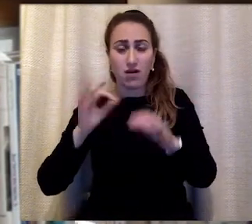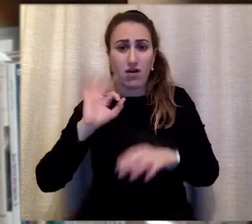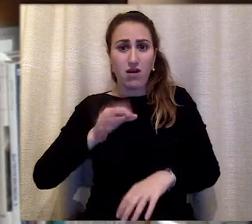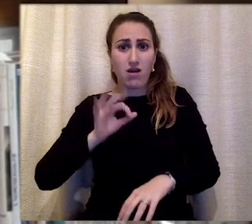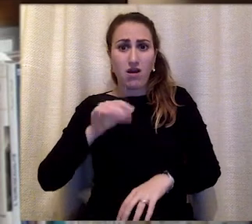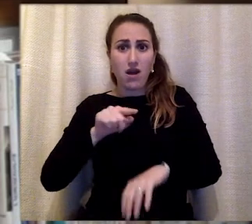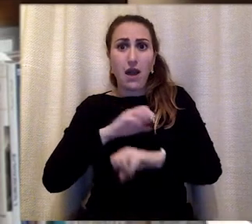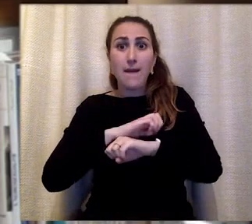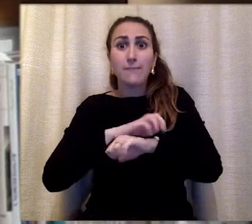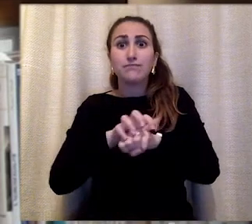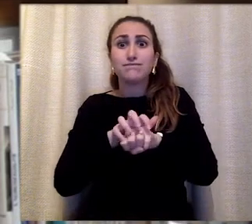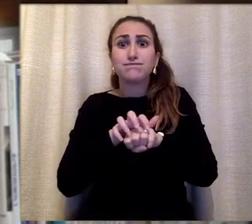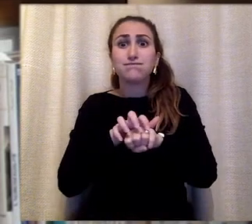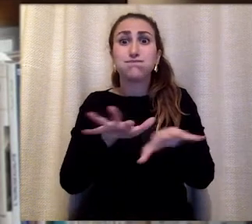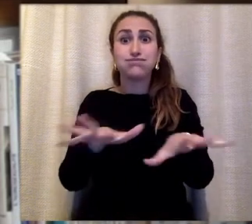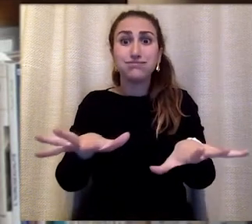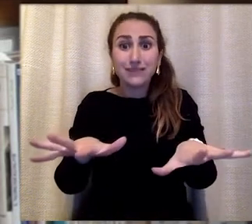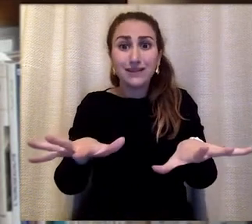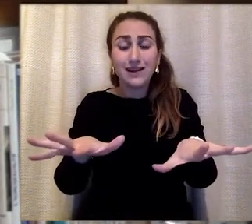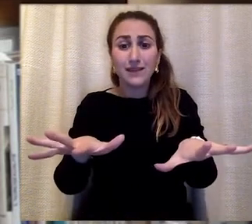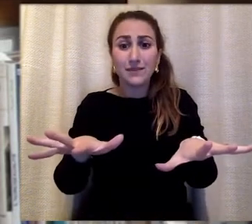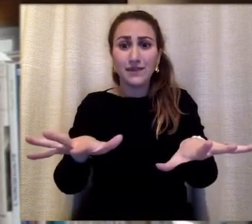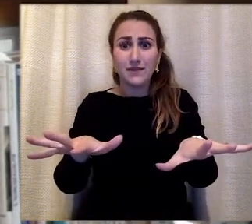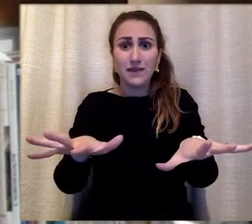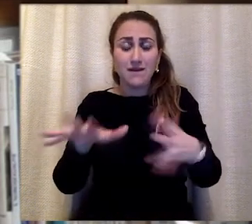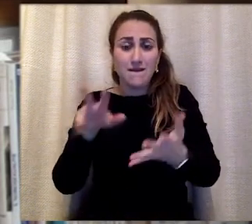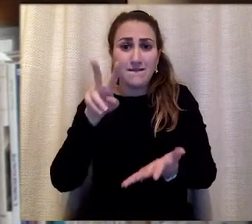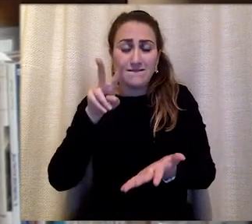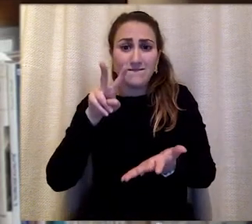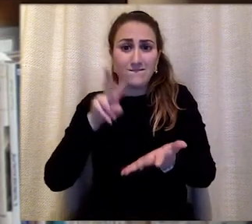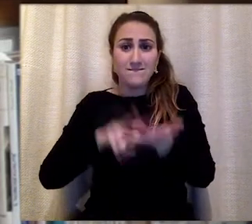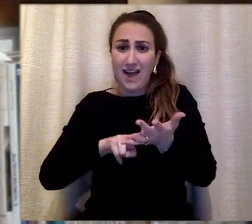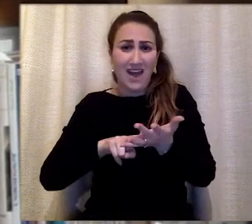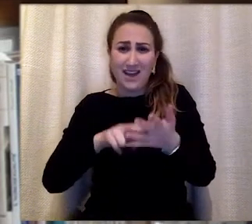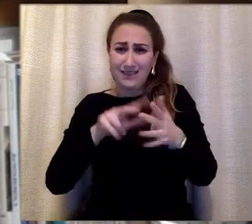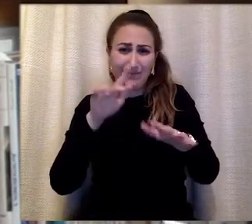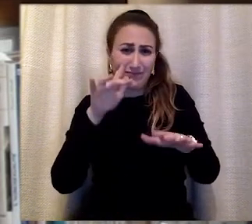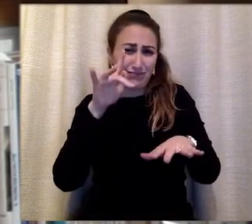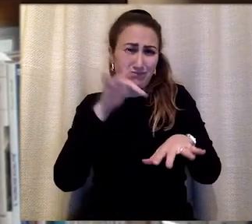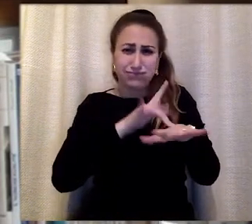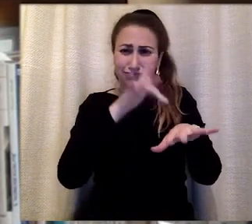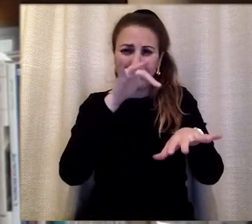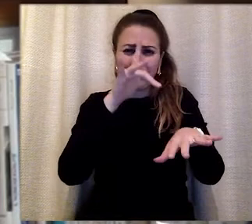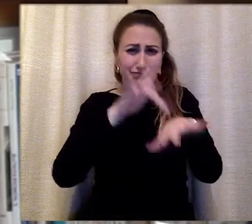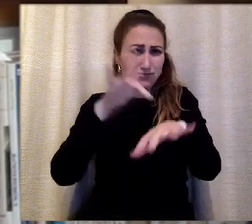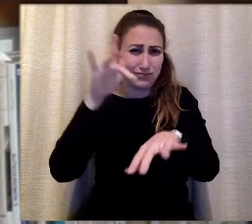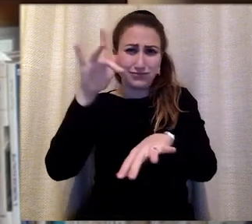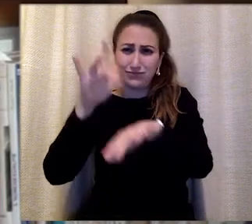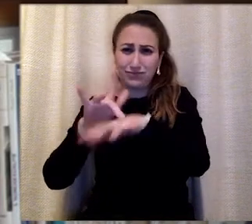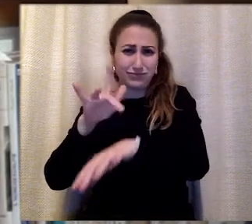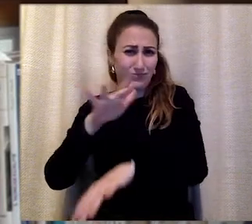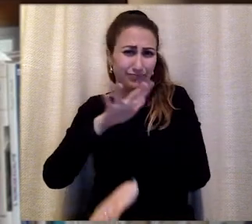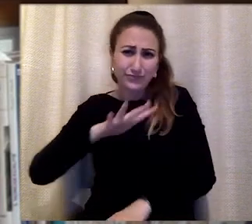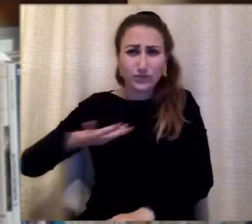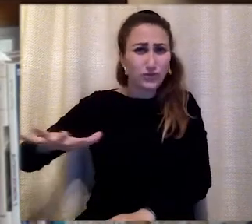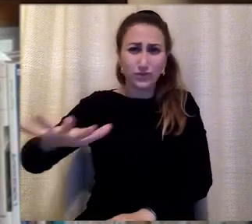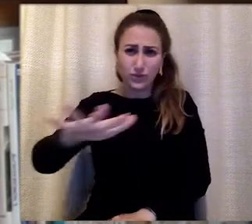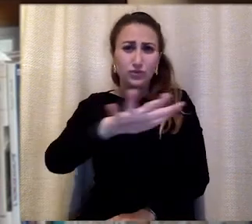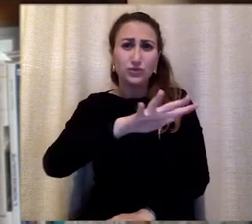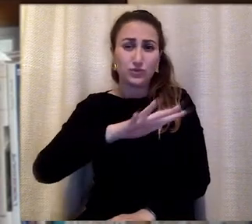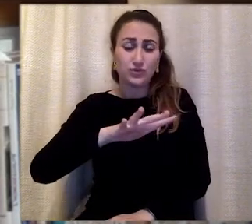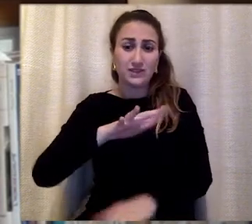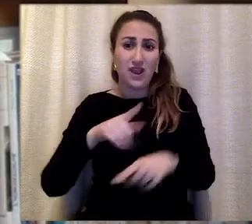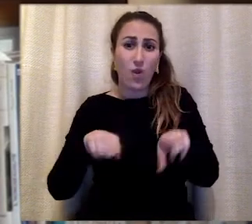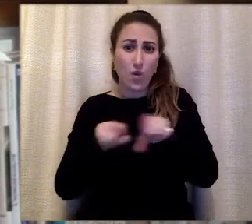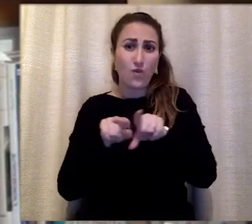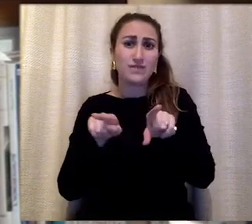du Covid-19 est une réalité qui touche chacun, qui nous touche aussi en tant